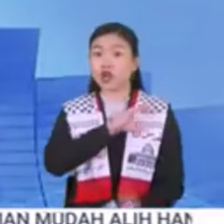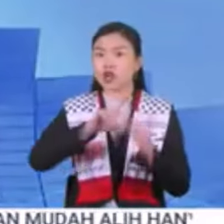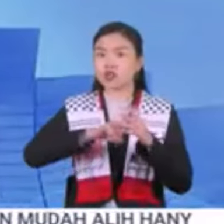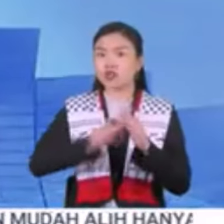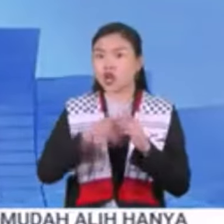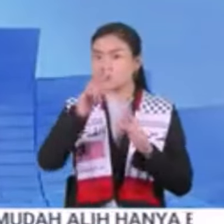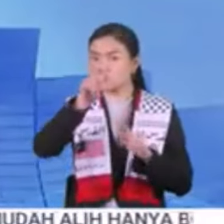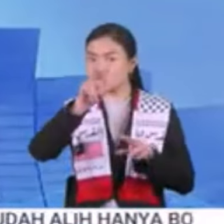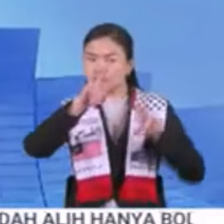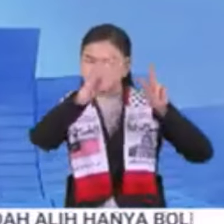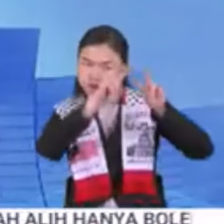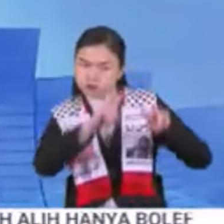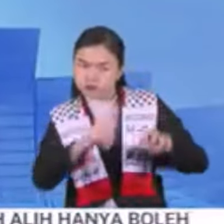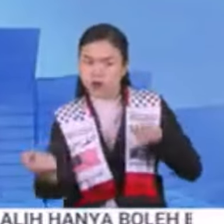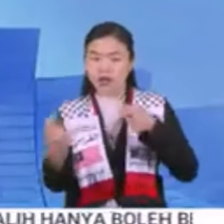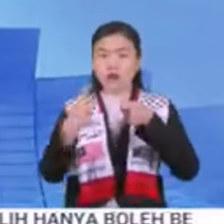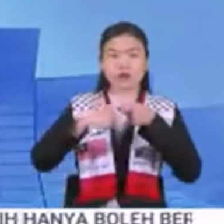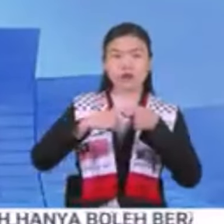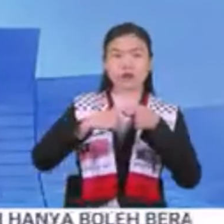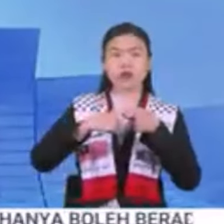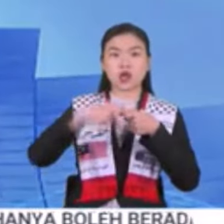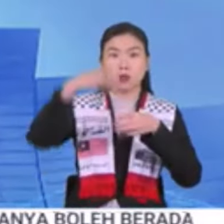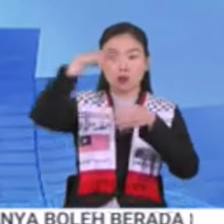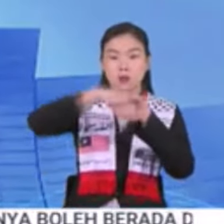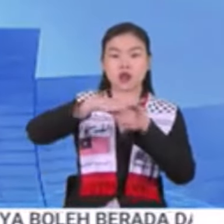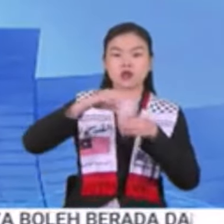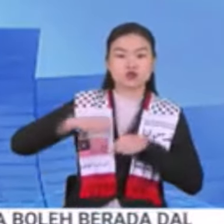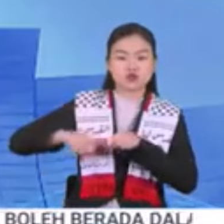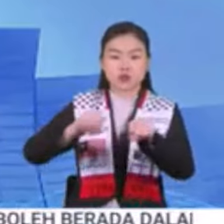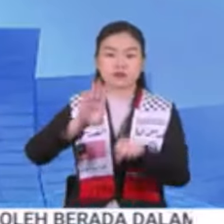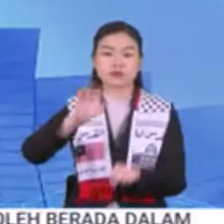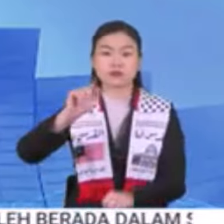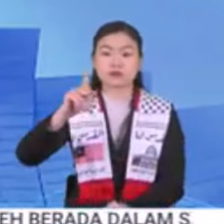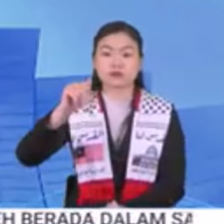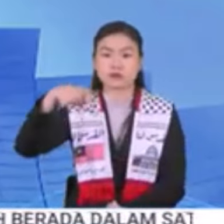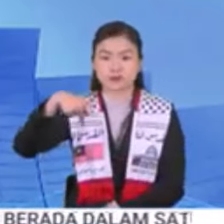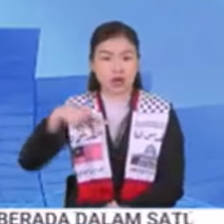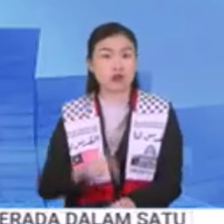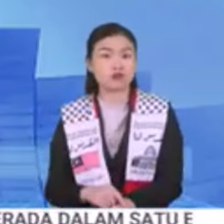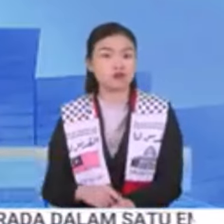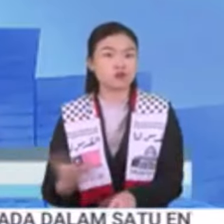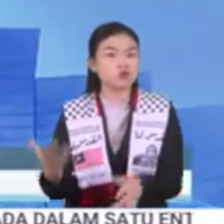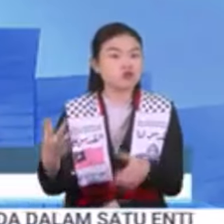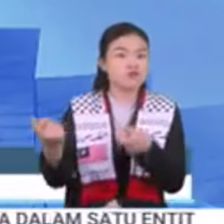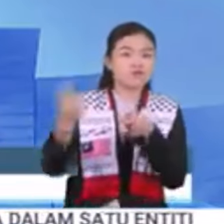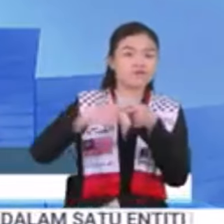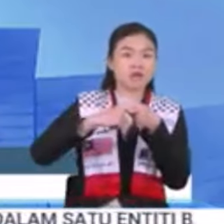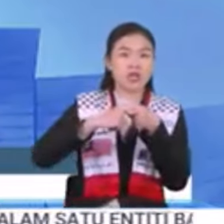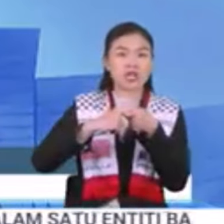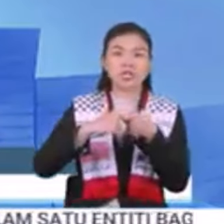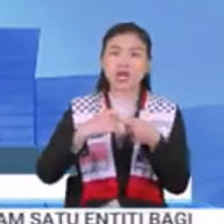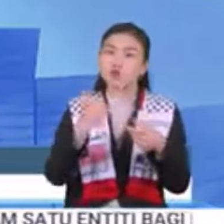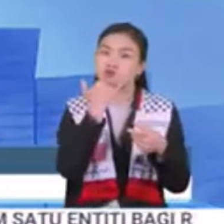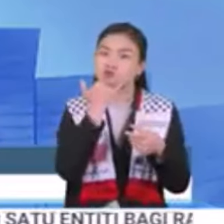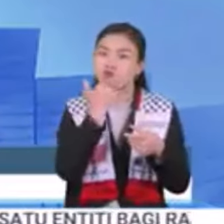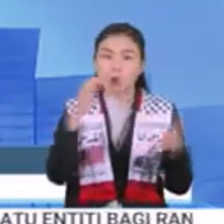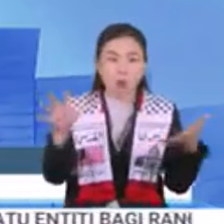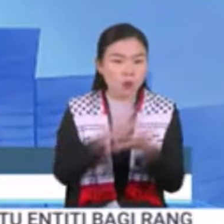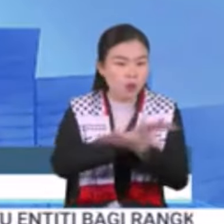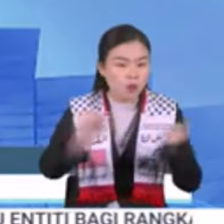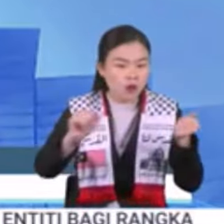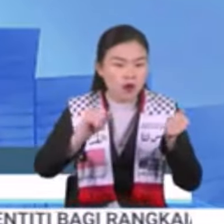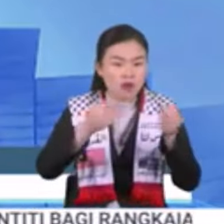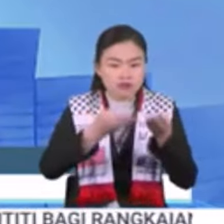polis buka dua kertas siasatan berkaitan pilihan raya kecil PRK Sungai Bakap. Insiden melibatkan kesalahan merosakkan bahan kempen dan